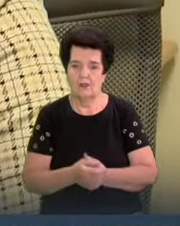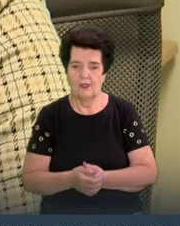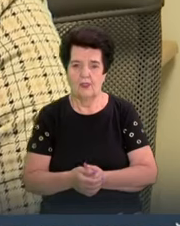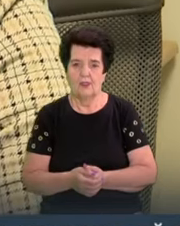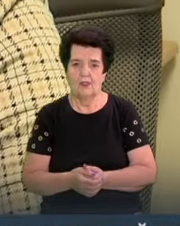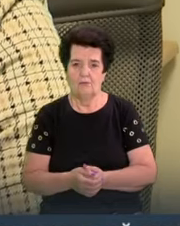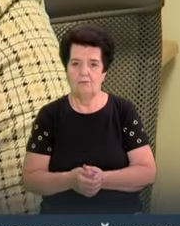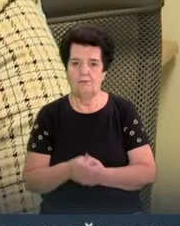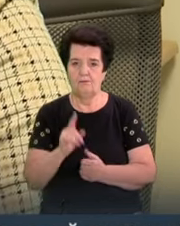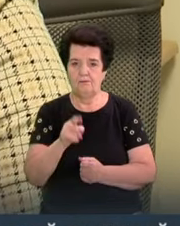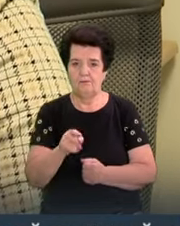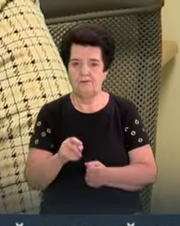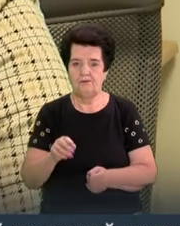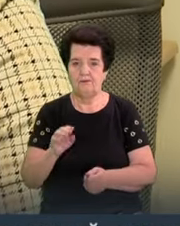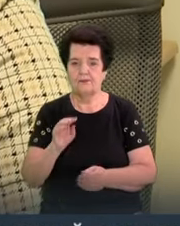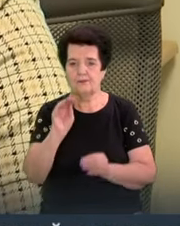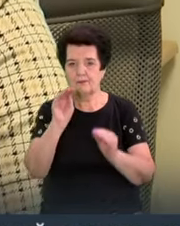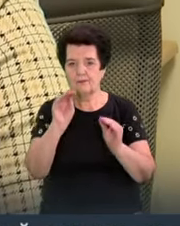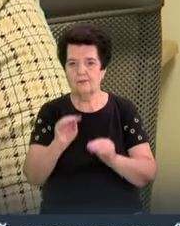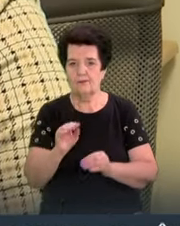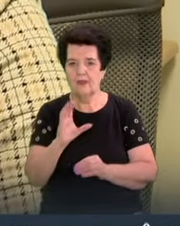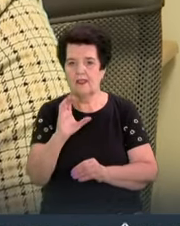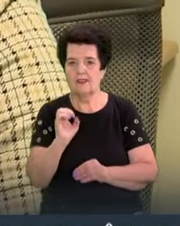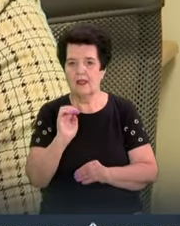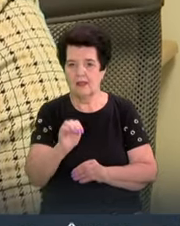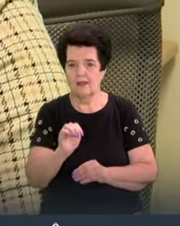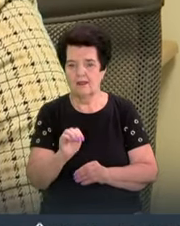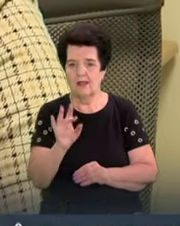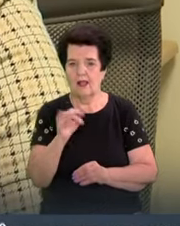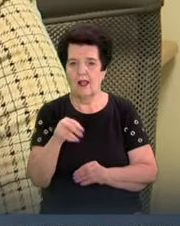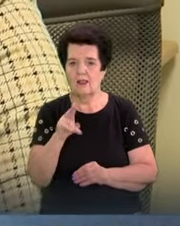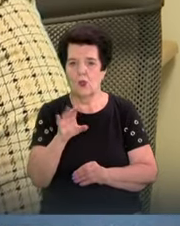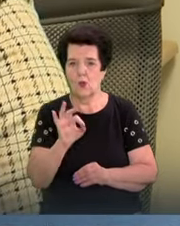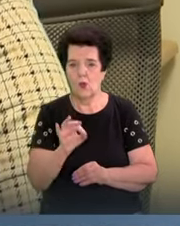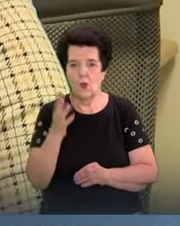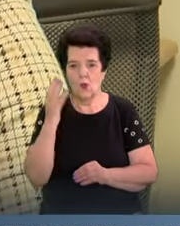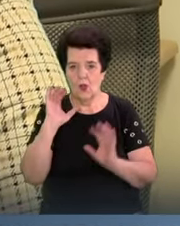pentru site-ul radiomoldova.md. Ce